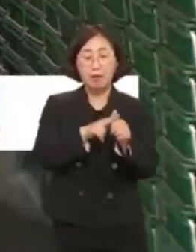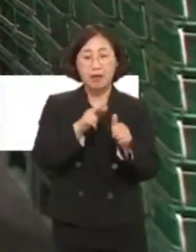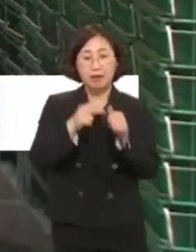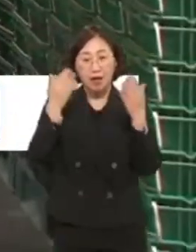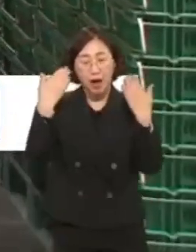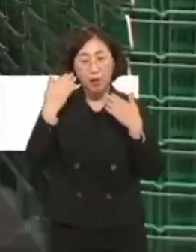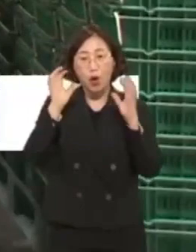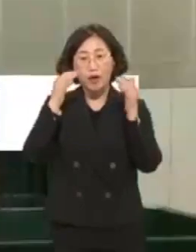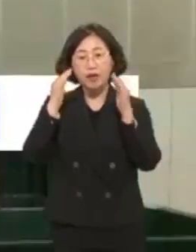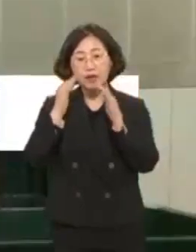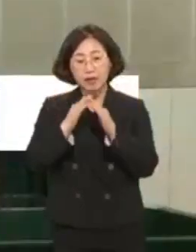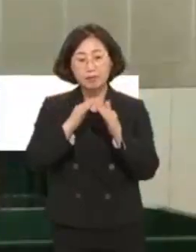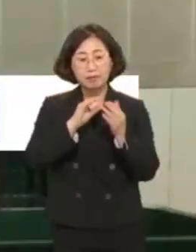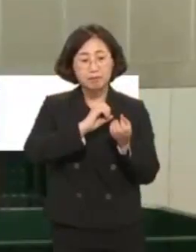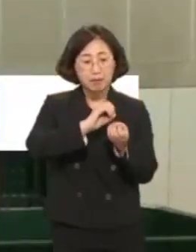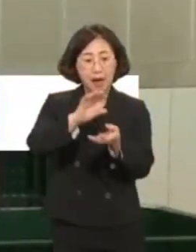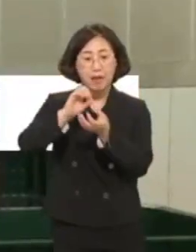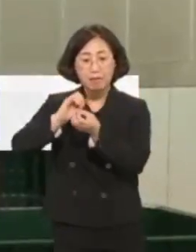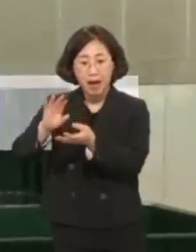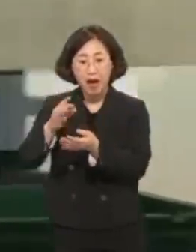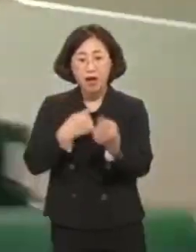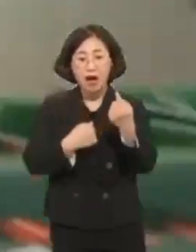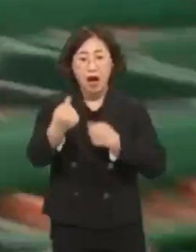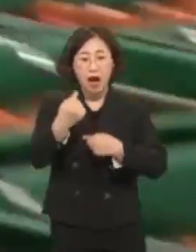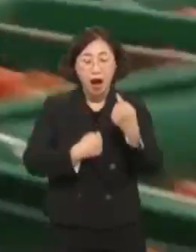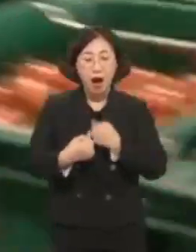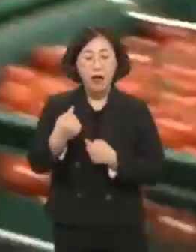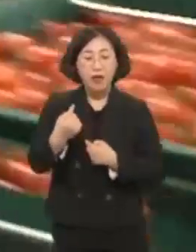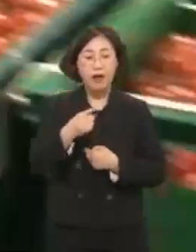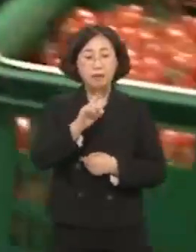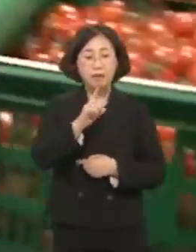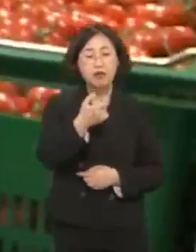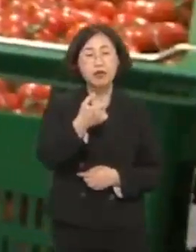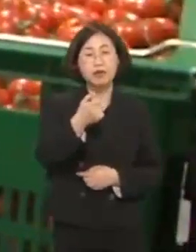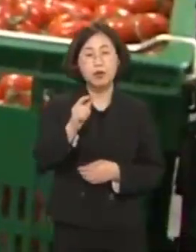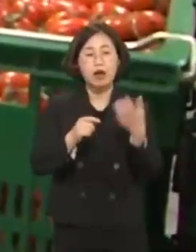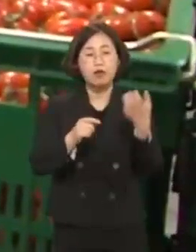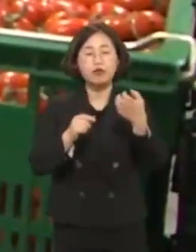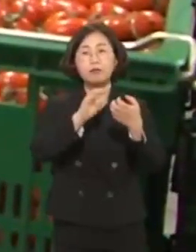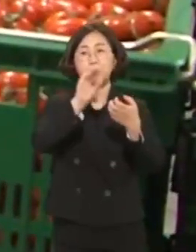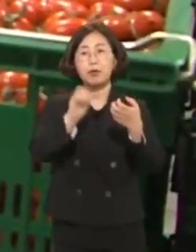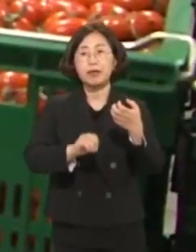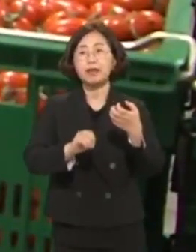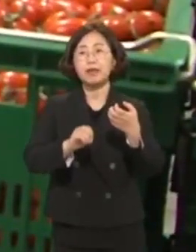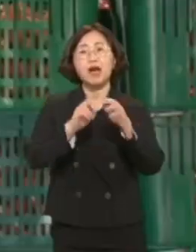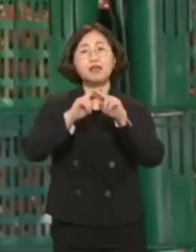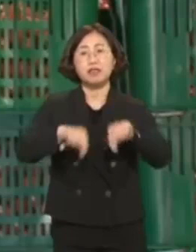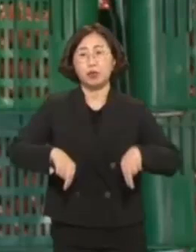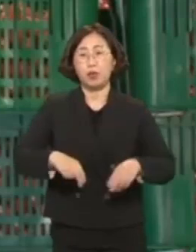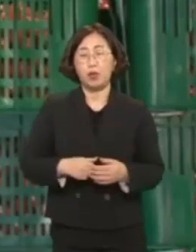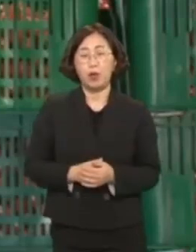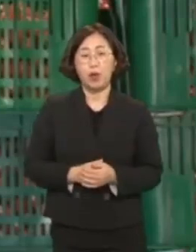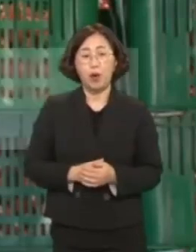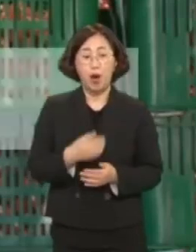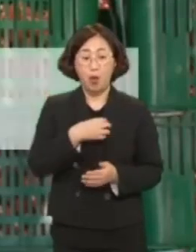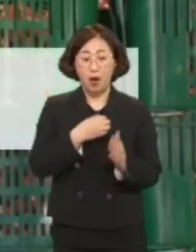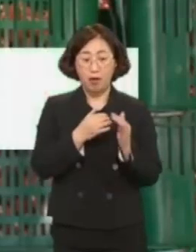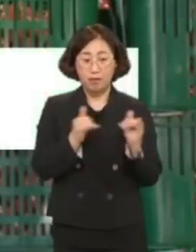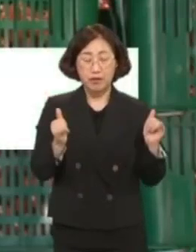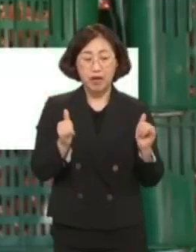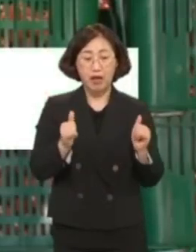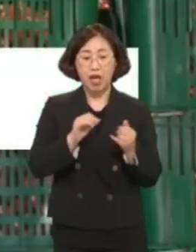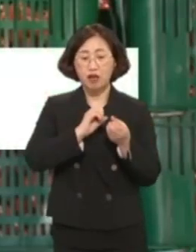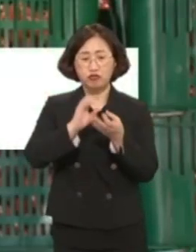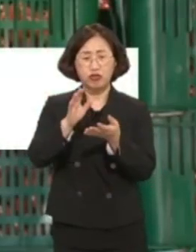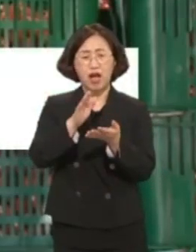등 주 소비처 공급 예정 물량 150여 톤 중 90%가 취소됐습니다. 회원님들한테 지금